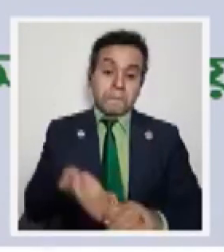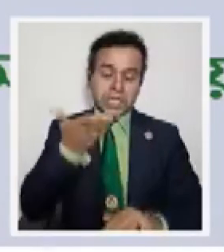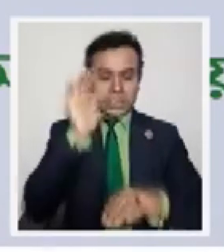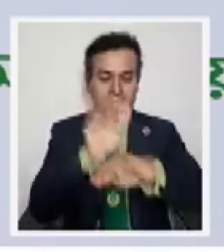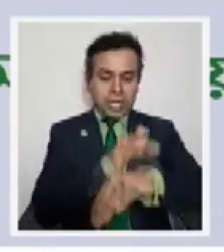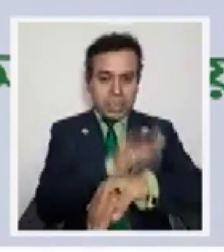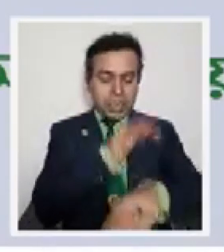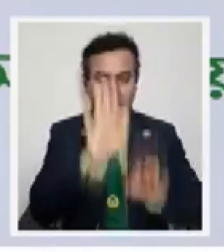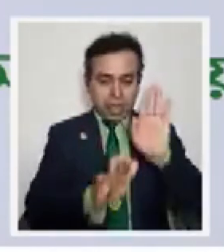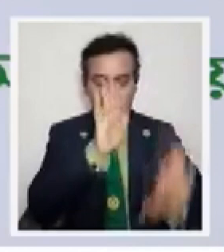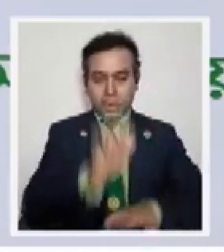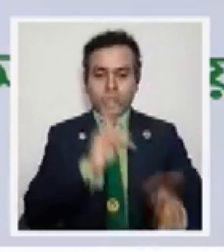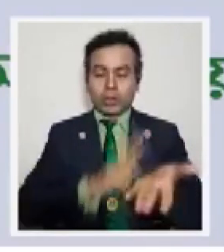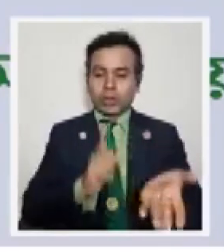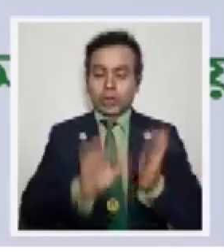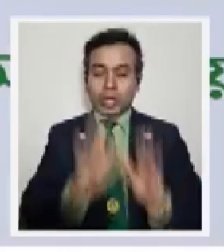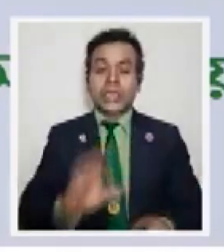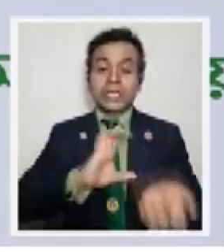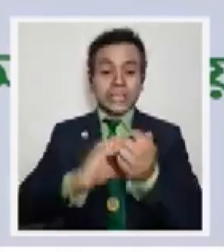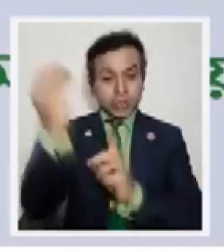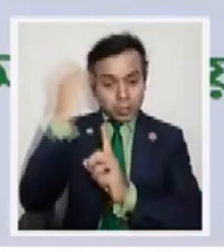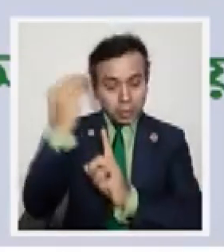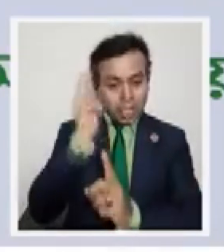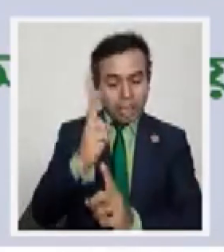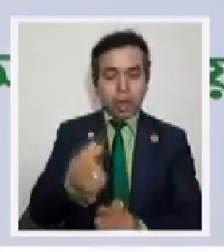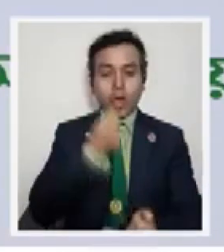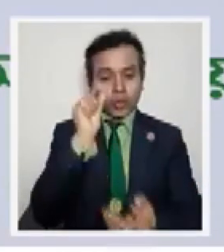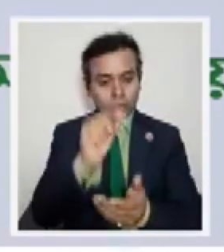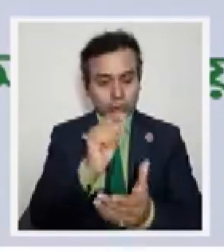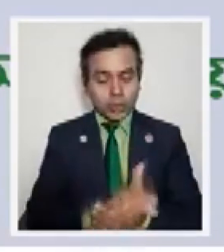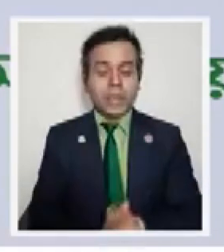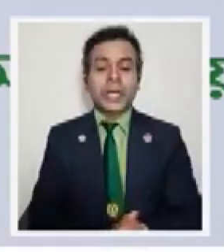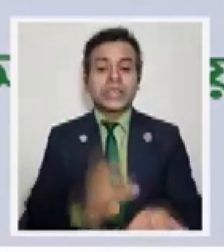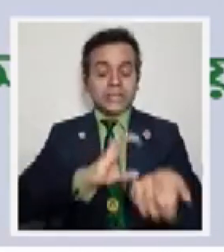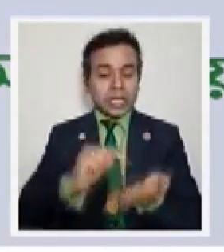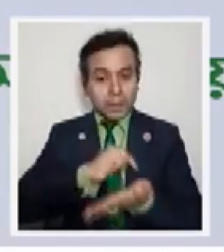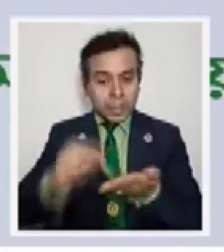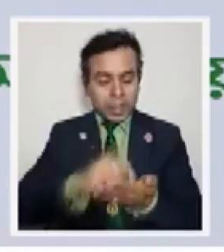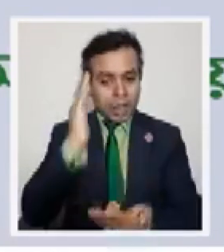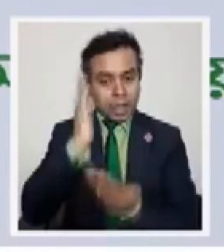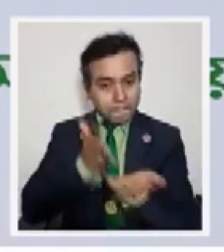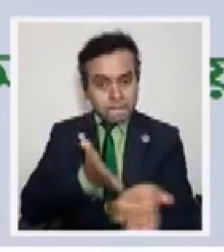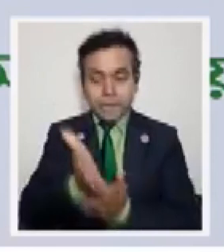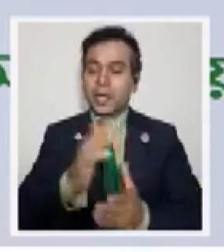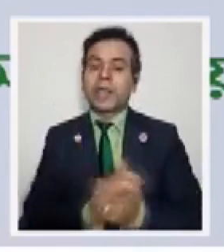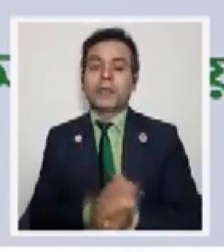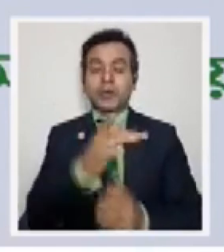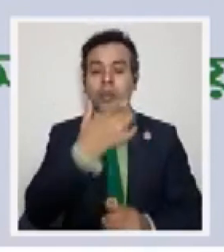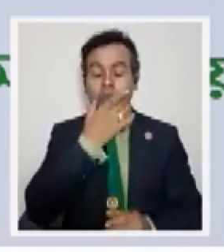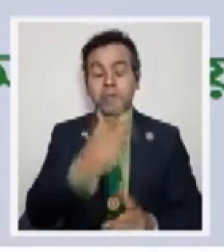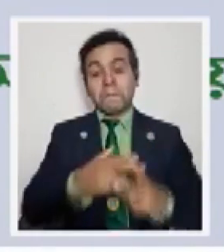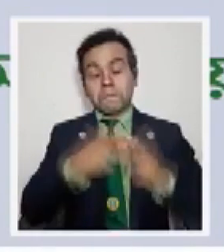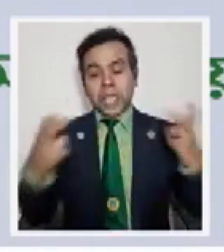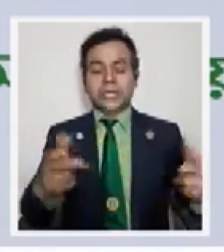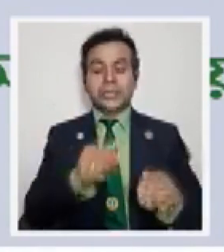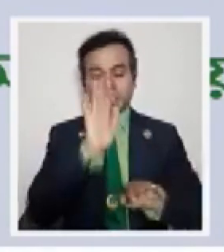অসংক্রামক ব্যাধিতে আক্রান্ত, দীর্ঘমেয়াদী ব্যাধিতে আক্রান্ত আছেন তারা সঠিকভাবে চিকিৎসকের পরামর্শ অনুযায়ী ওষুধ